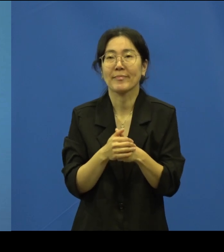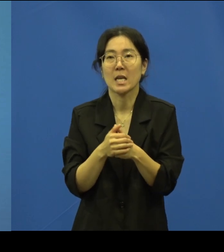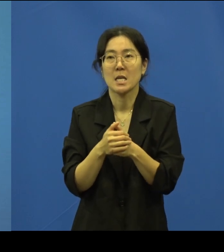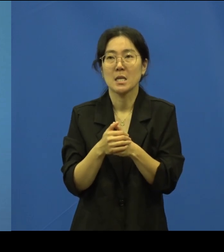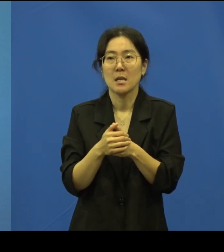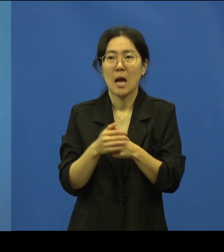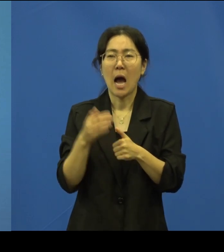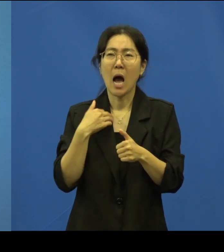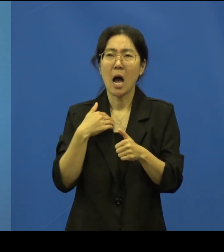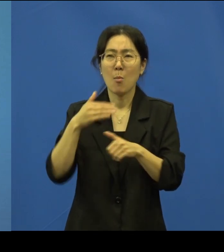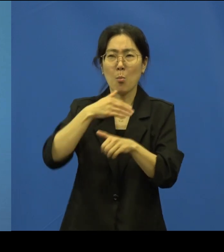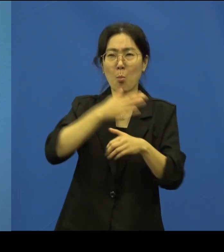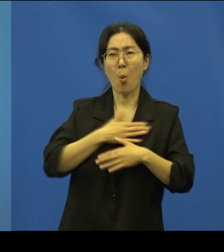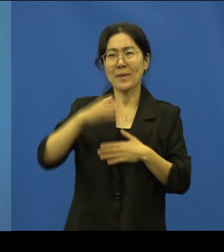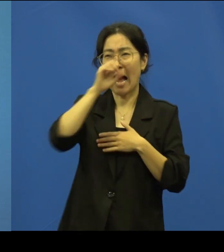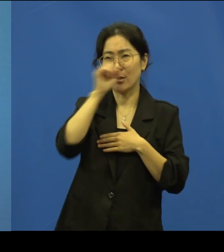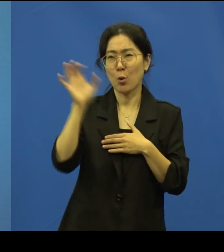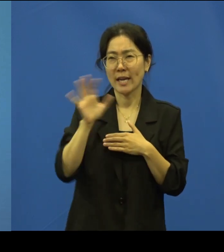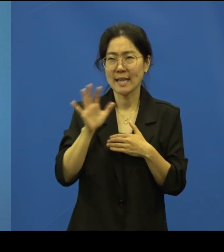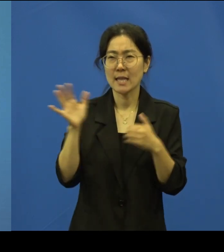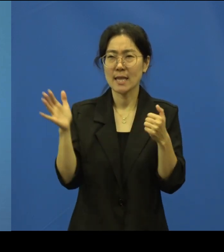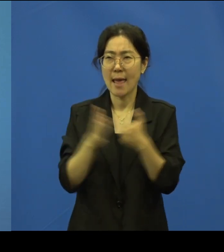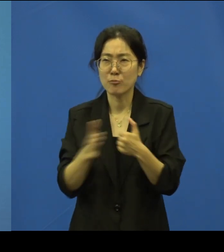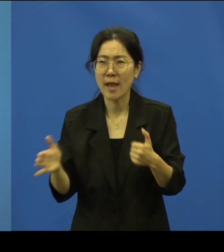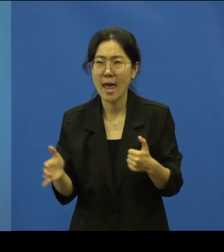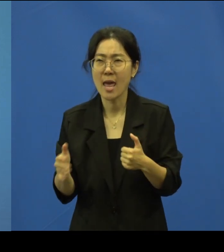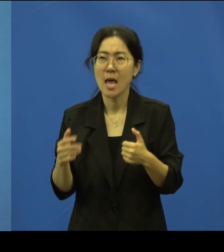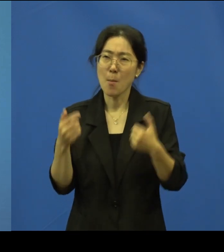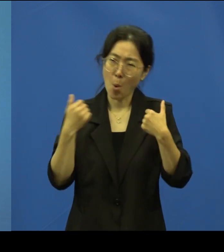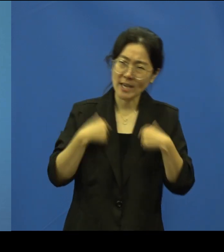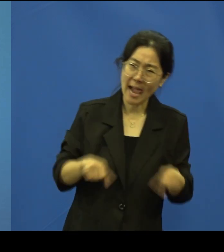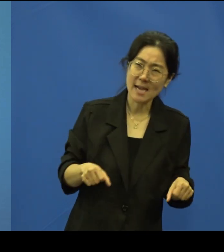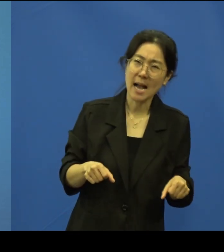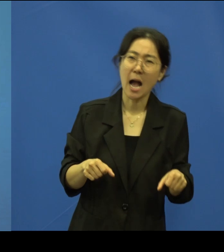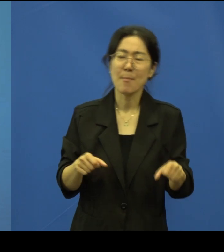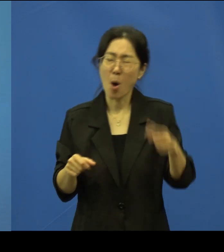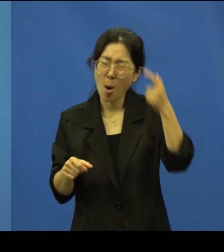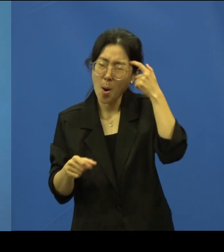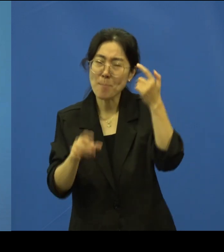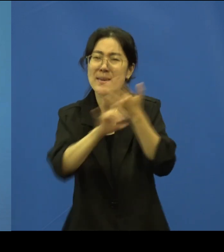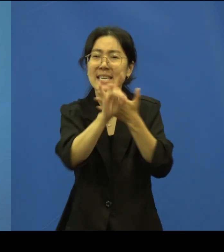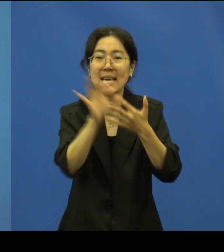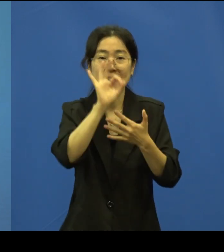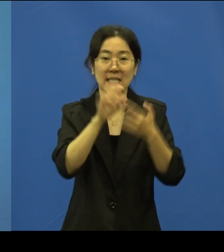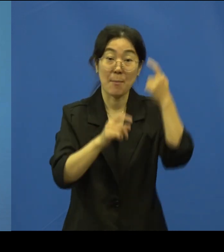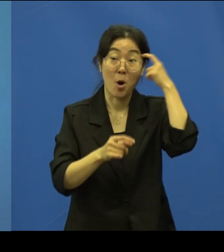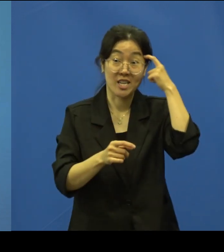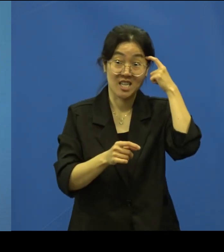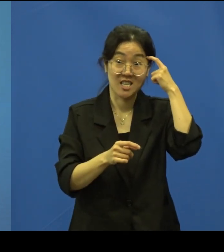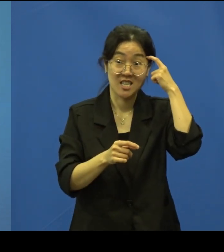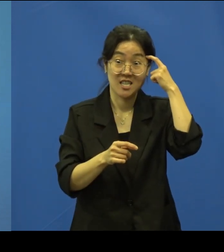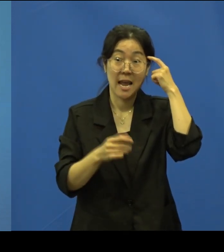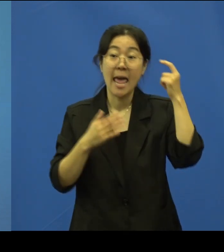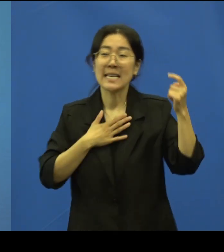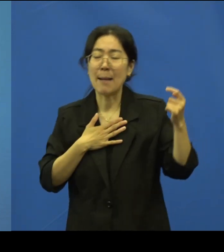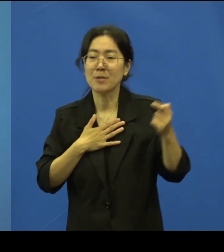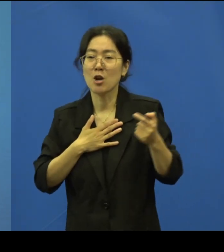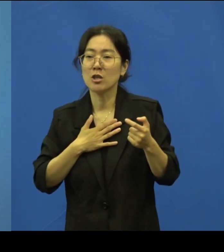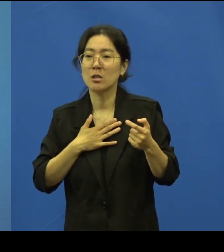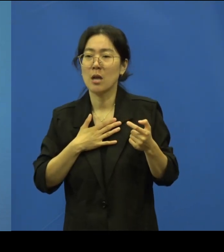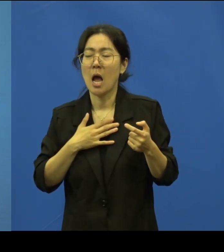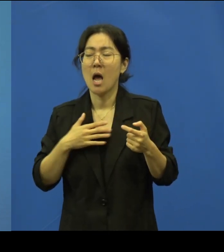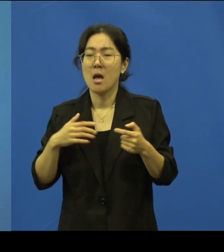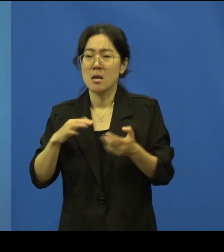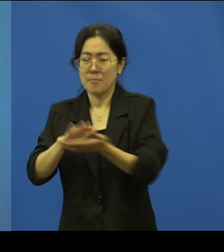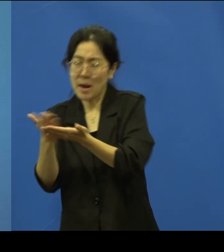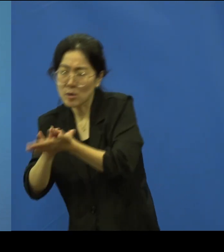말고 기도해, 무릎 꿇고 입 벌리고 해, 그러면 기도가 돼요. 참